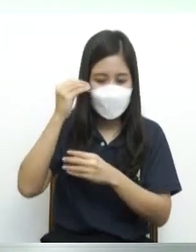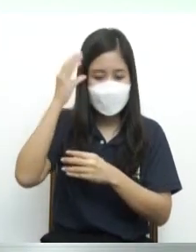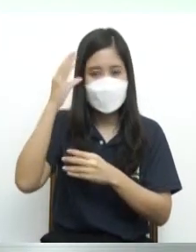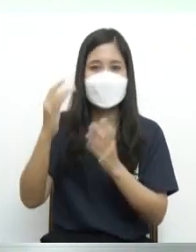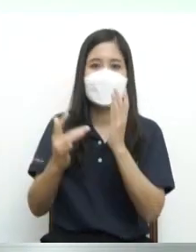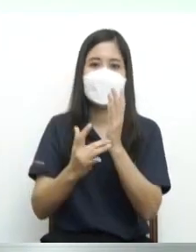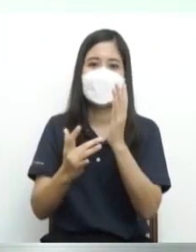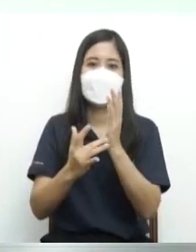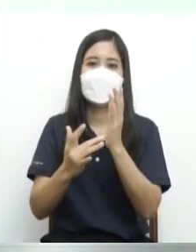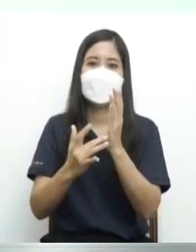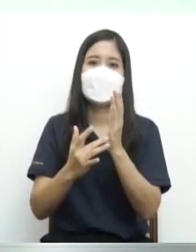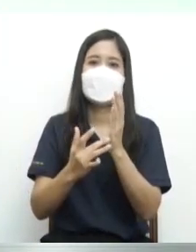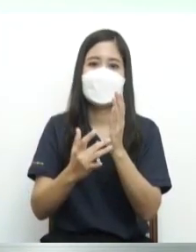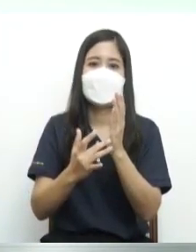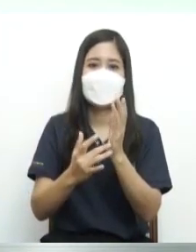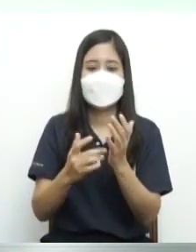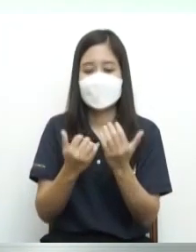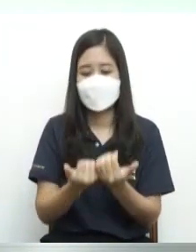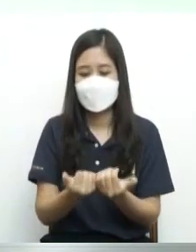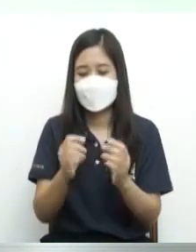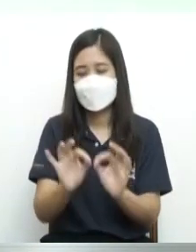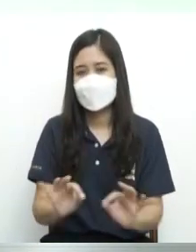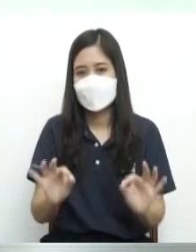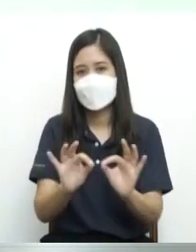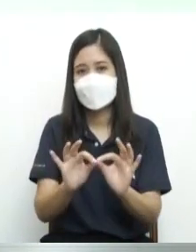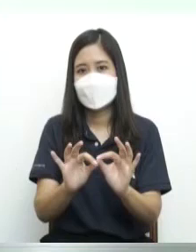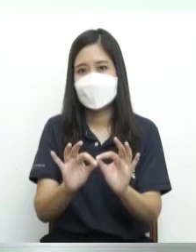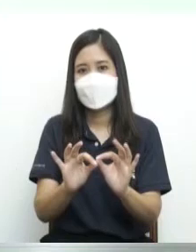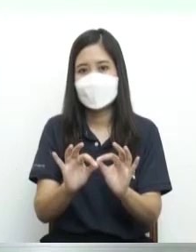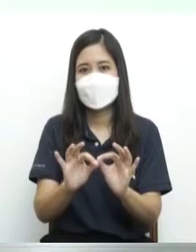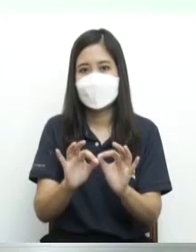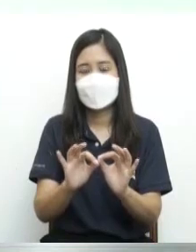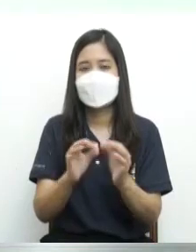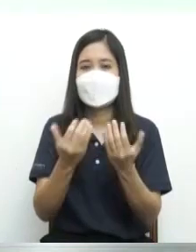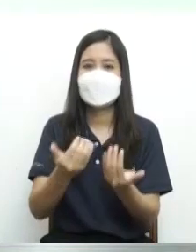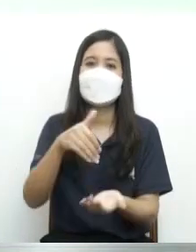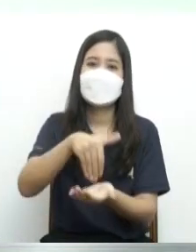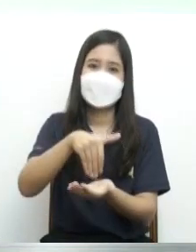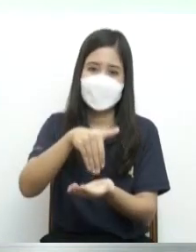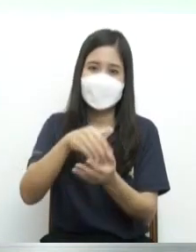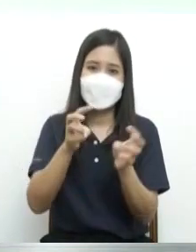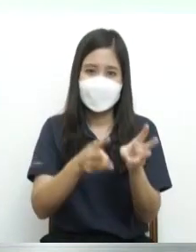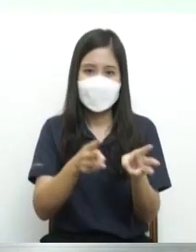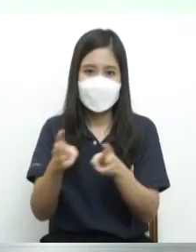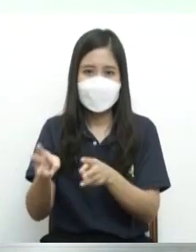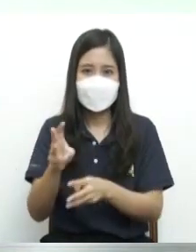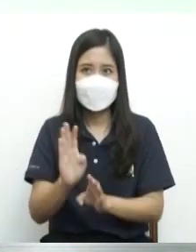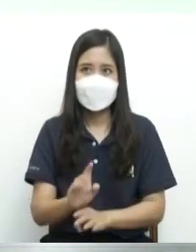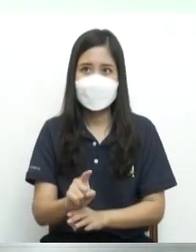ว่าหลอกผมไม่ได้นะหลอกผมไม่ได้นะครับก็คงให้เป็นหลักการอย่างนี้ไว้ก่อนนะครับผม